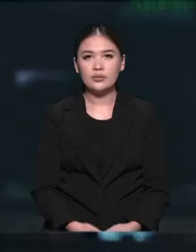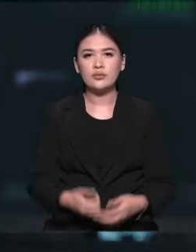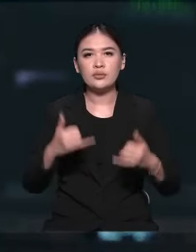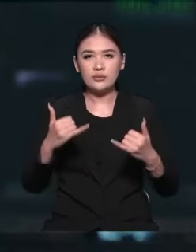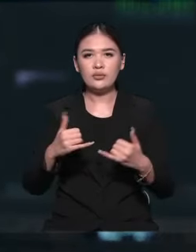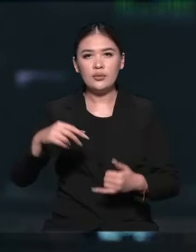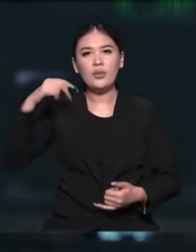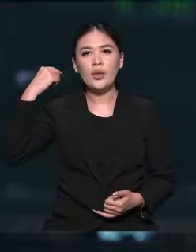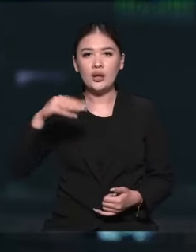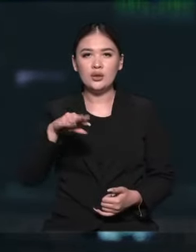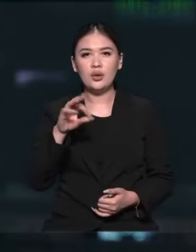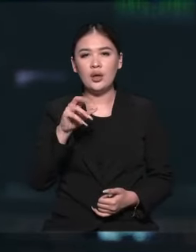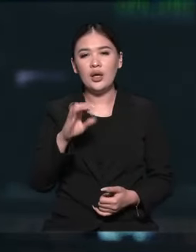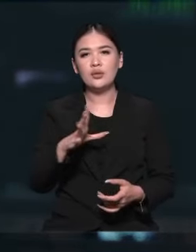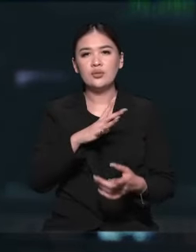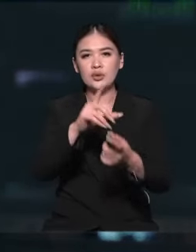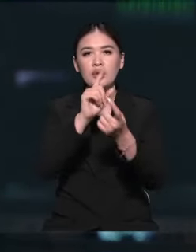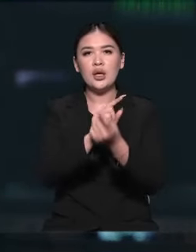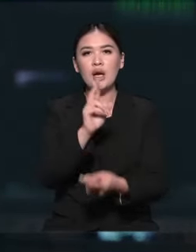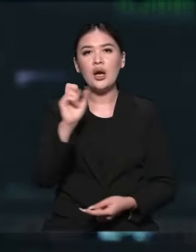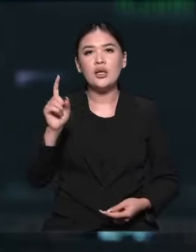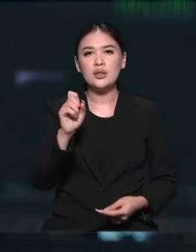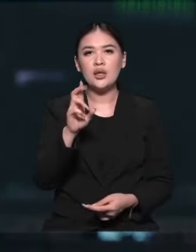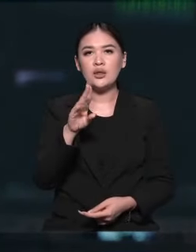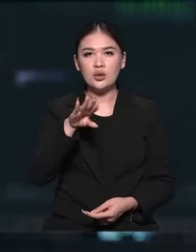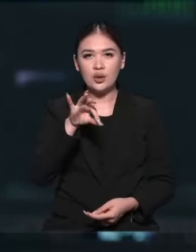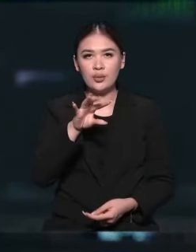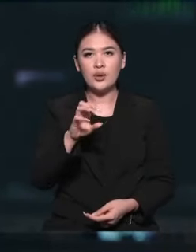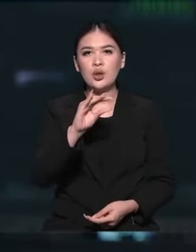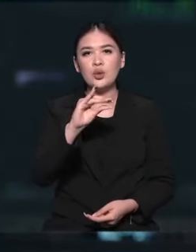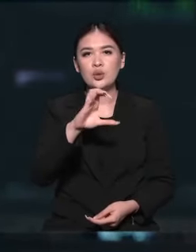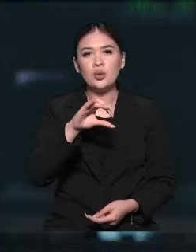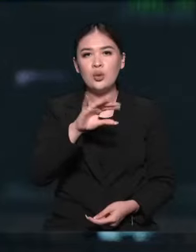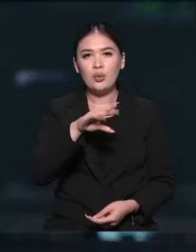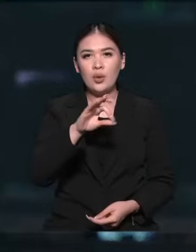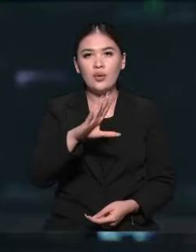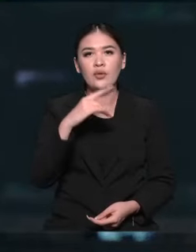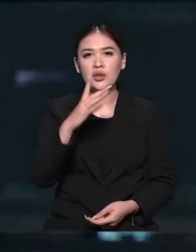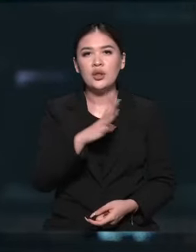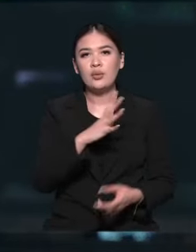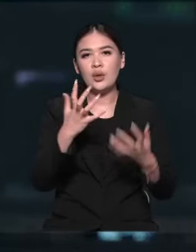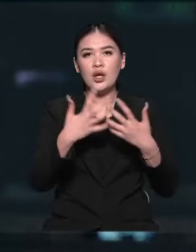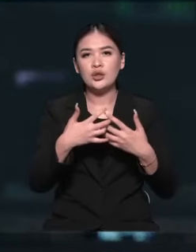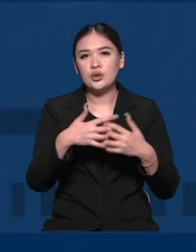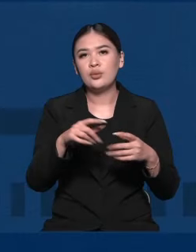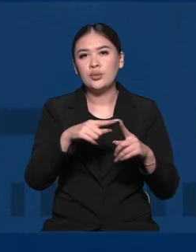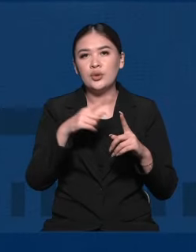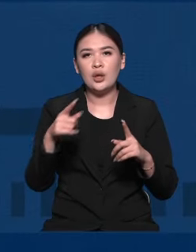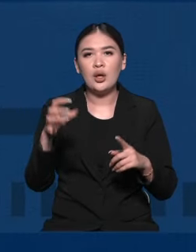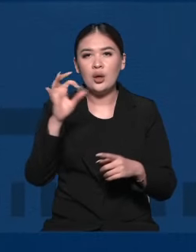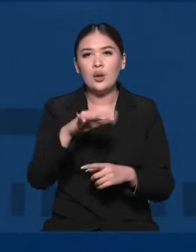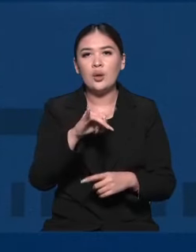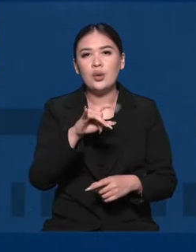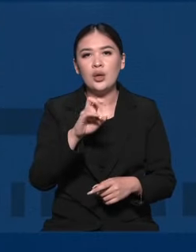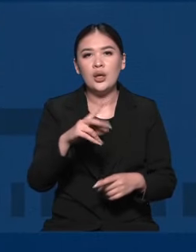И сегодня же президент Токаев принял главу Казатомпрома. Мейржан Юсупов доложил, что за отчетный период показатели по производству